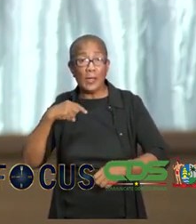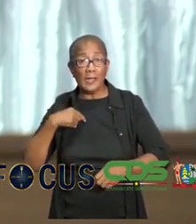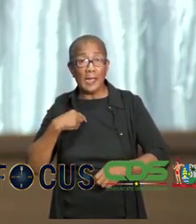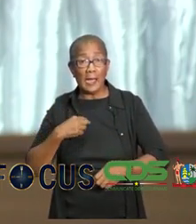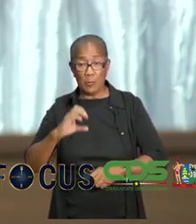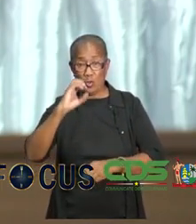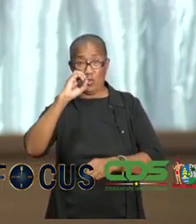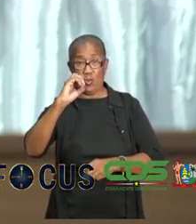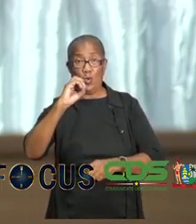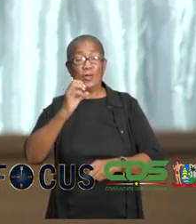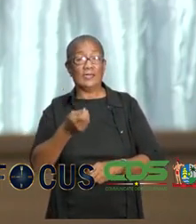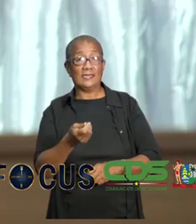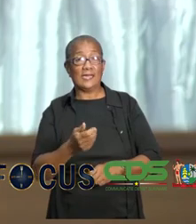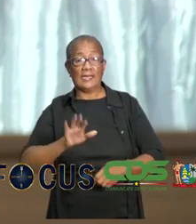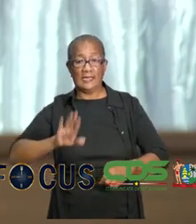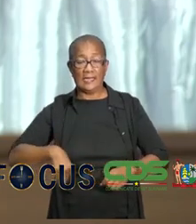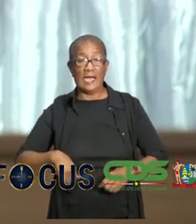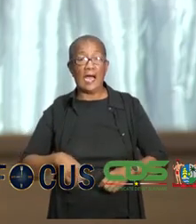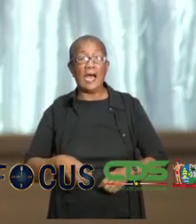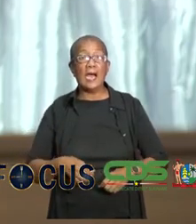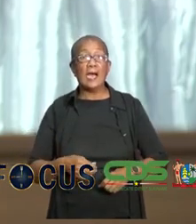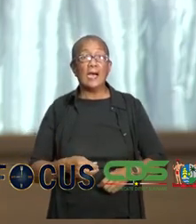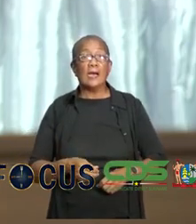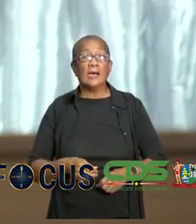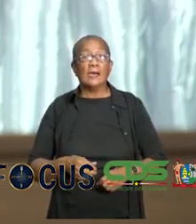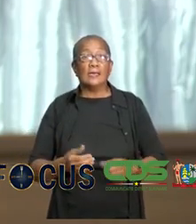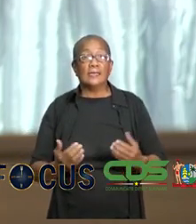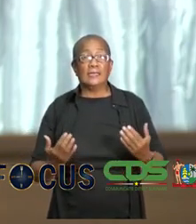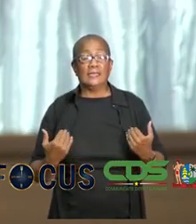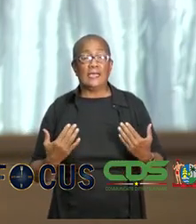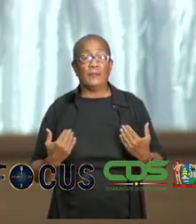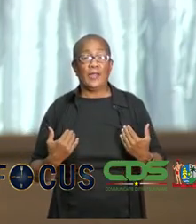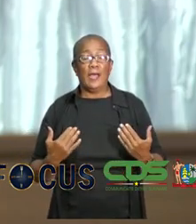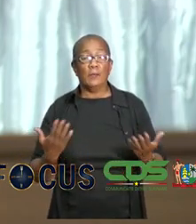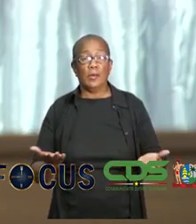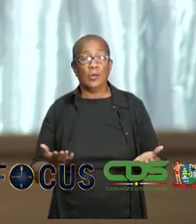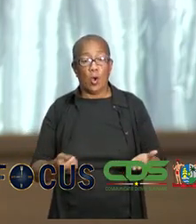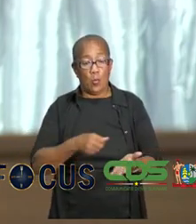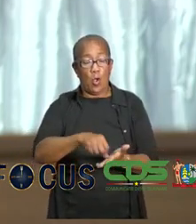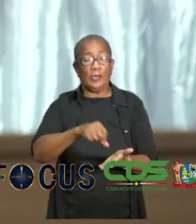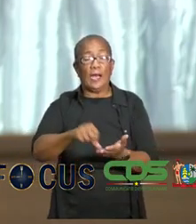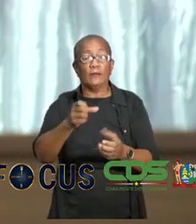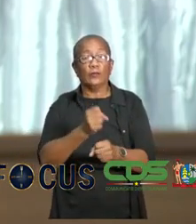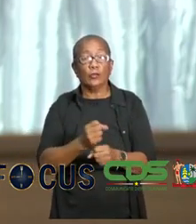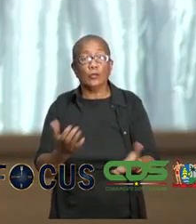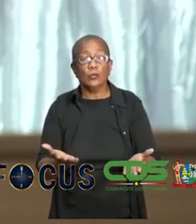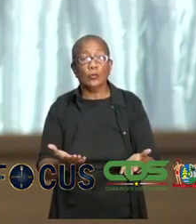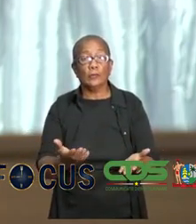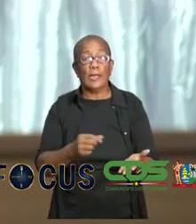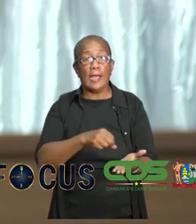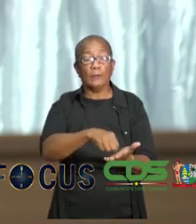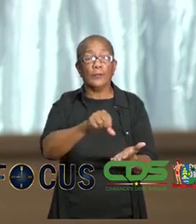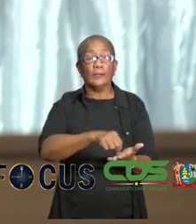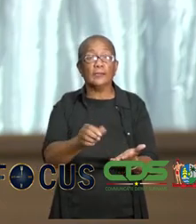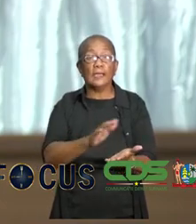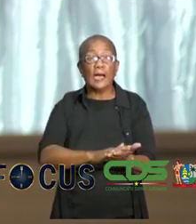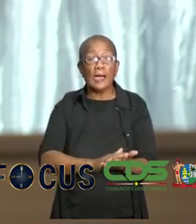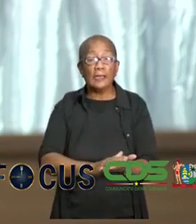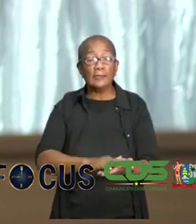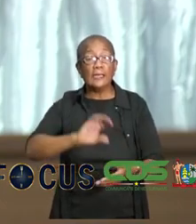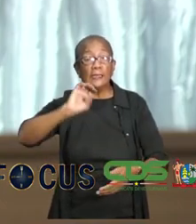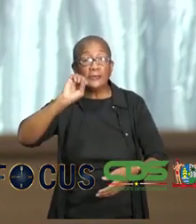na september geleend om overheidsuitgaven te kunnen betalen. Dus we doen het